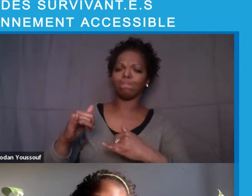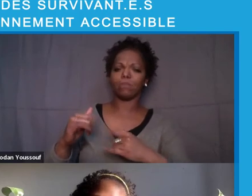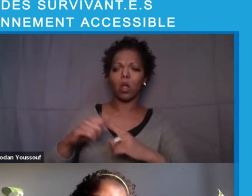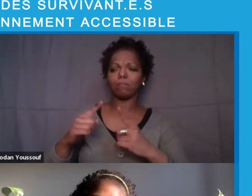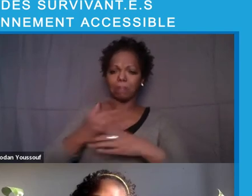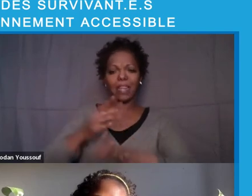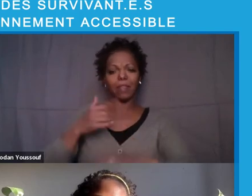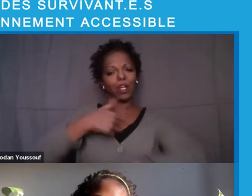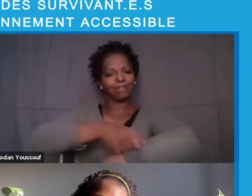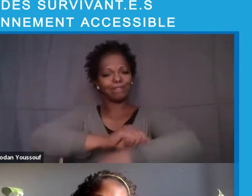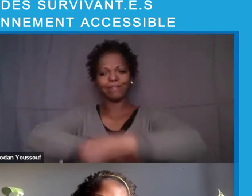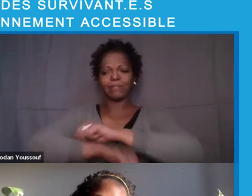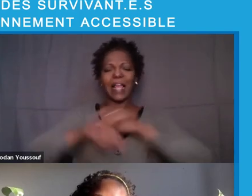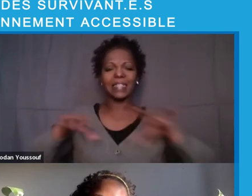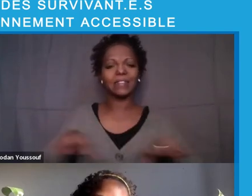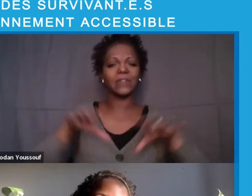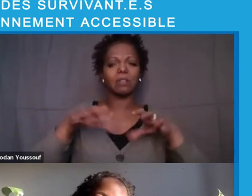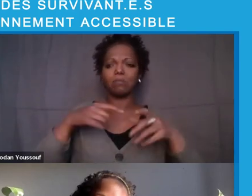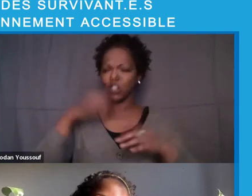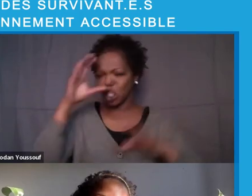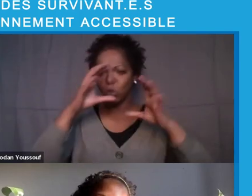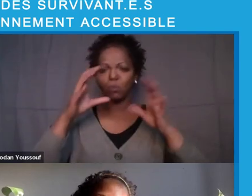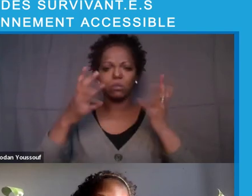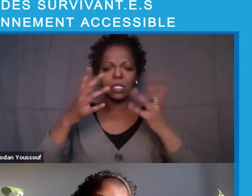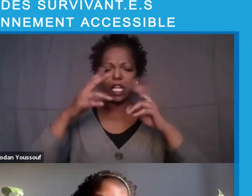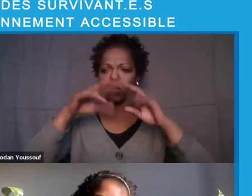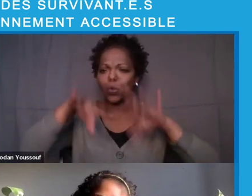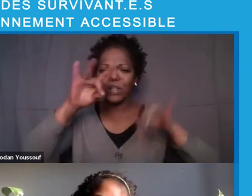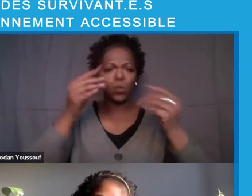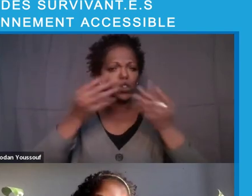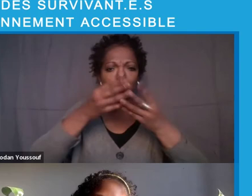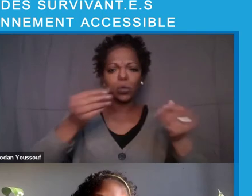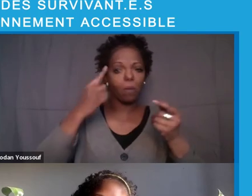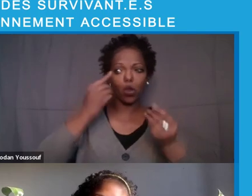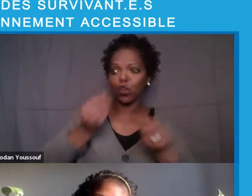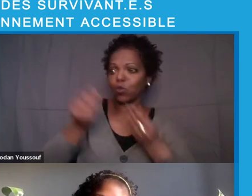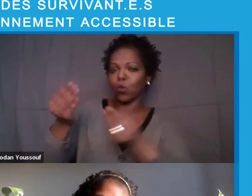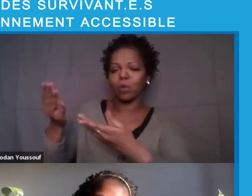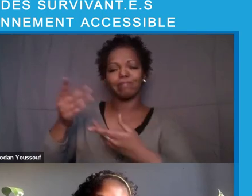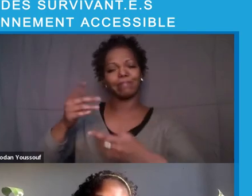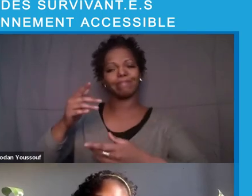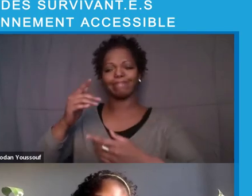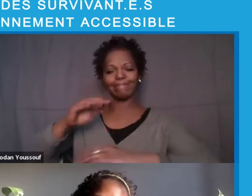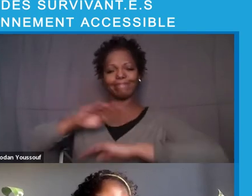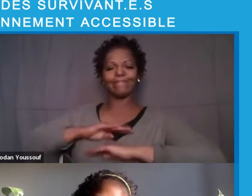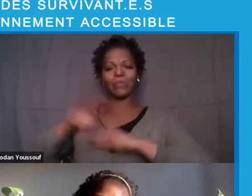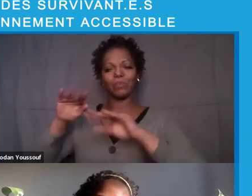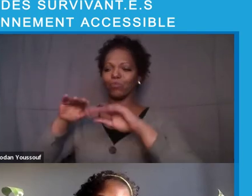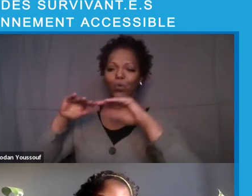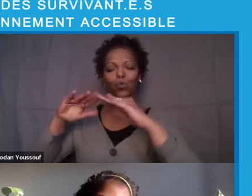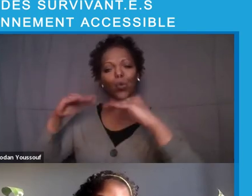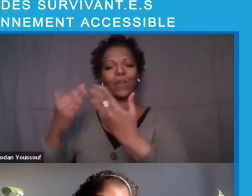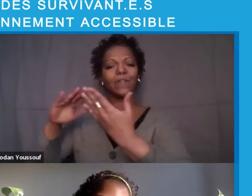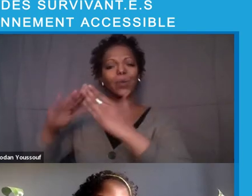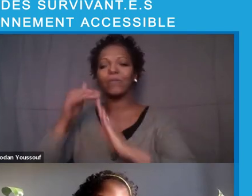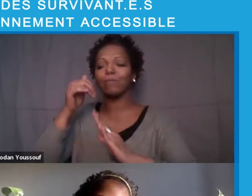ici, et moi, je l'ai déjà vécu. Donc, c'est pour ça que je me retrouve les manches pour essayer de trouver des solutions